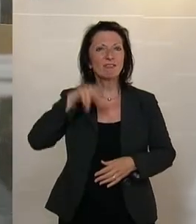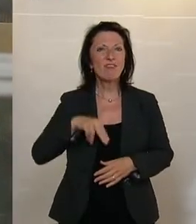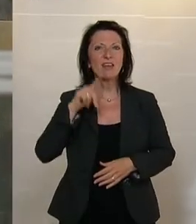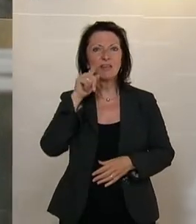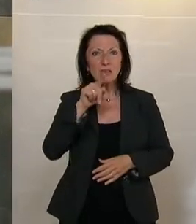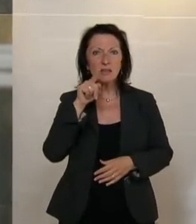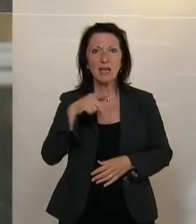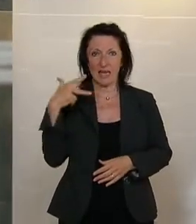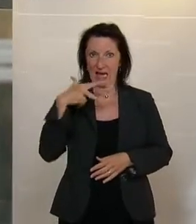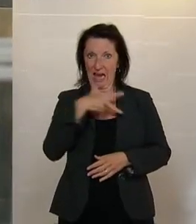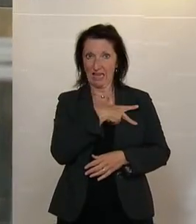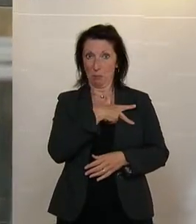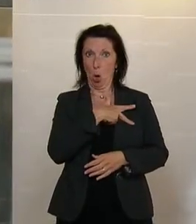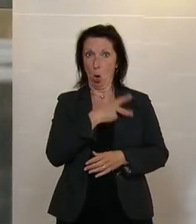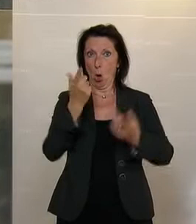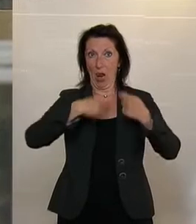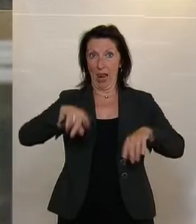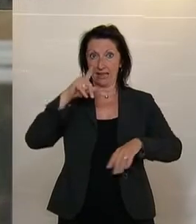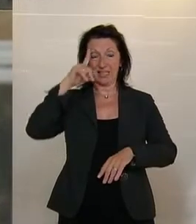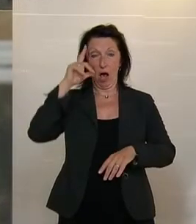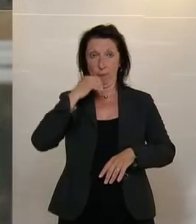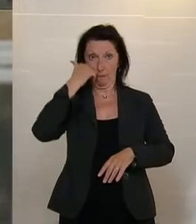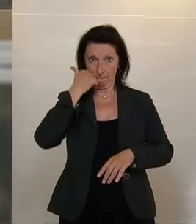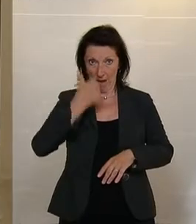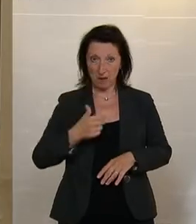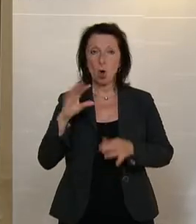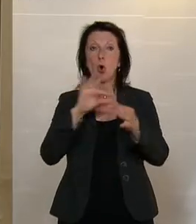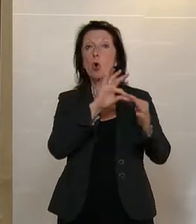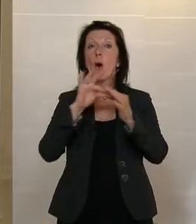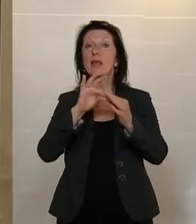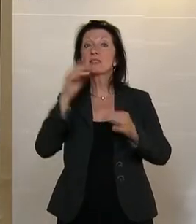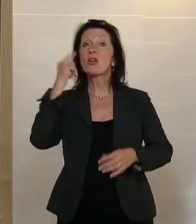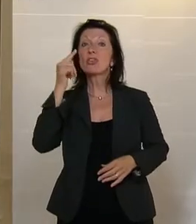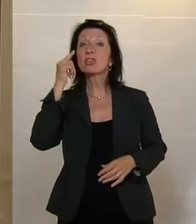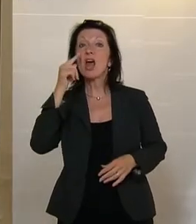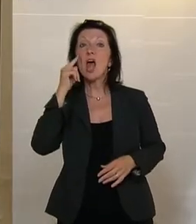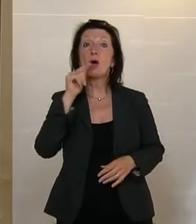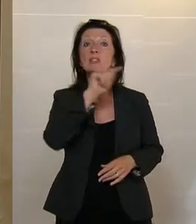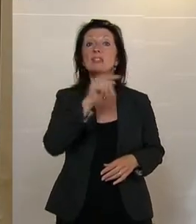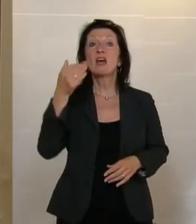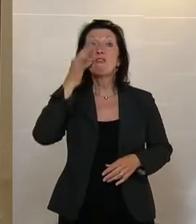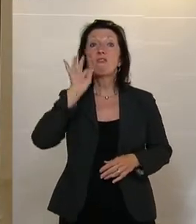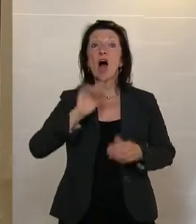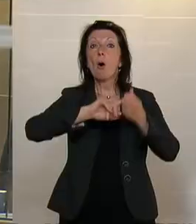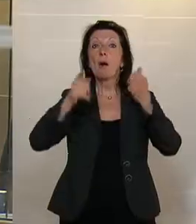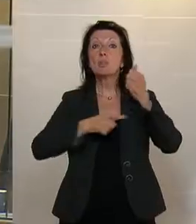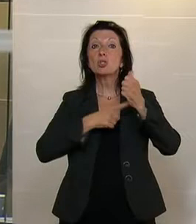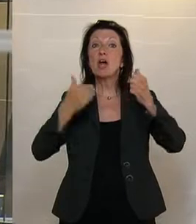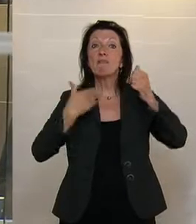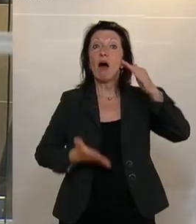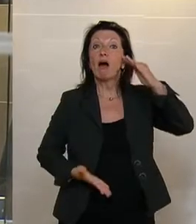unter einem SPÖ-Landeshauptmann und der Koalition mit den Neos gekürzt wurde. Das sind die